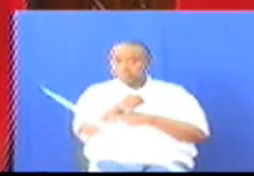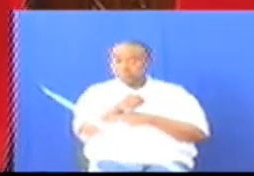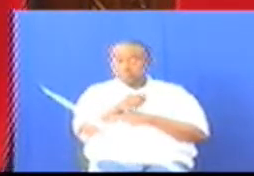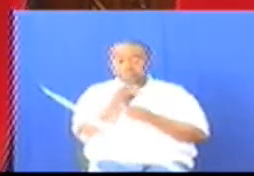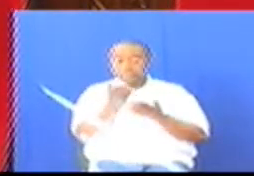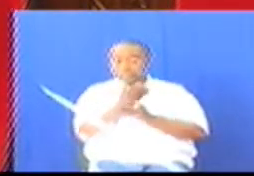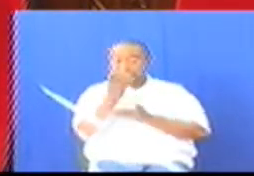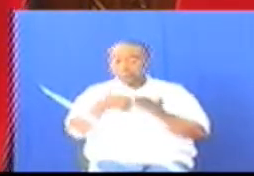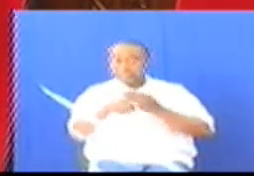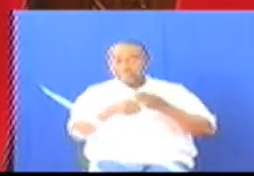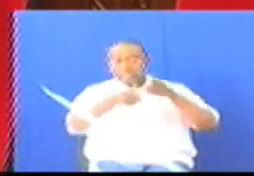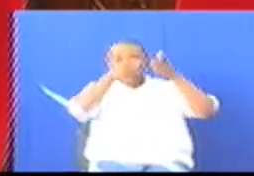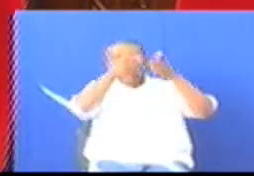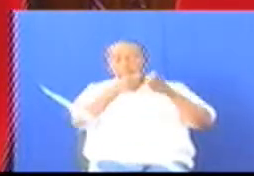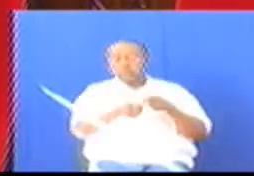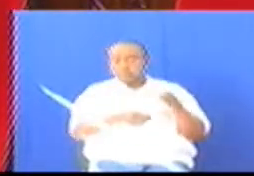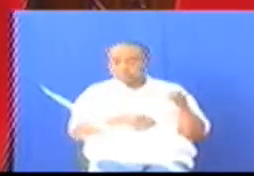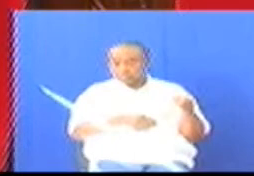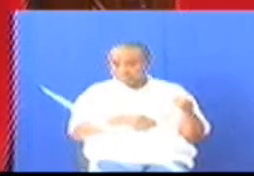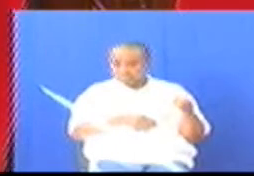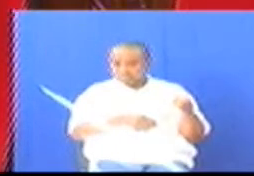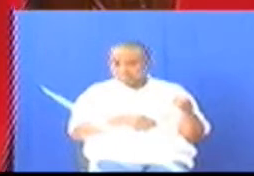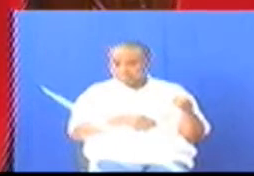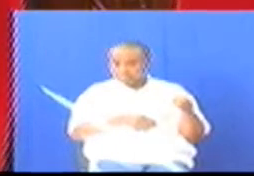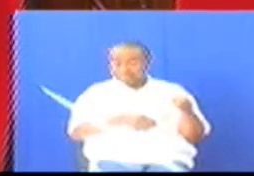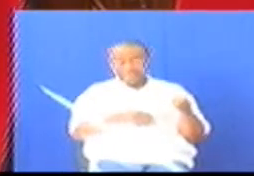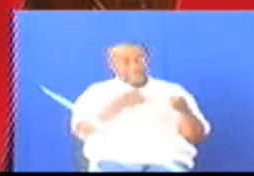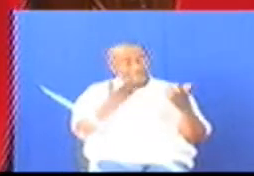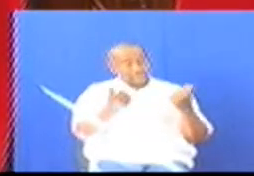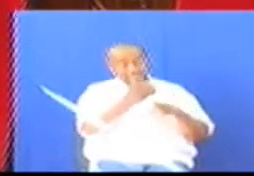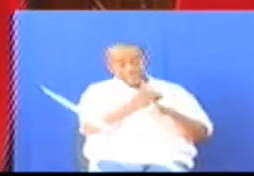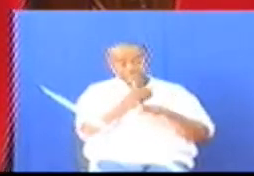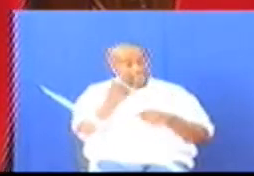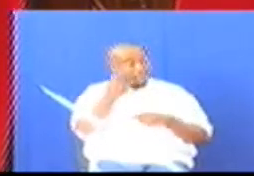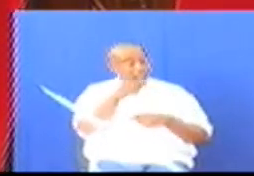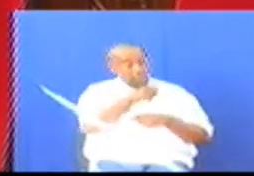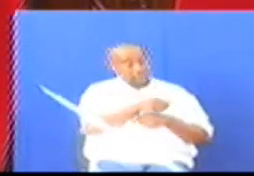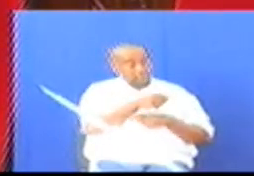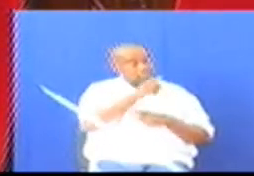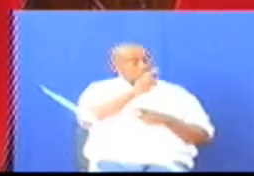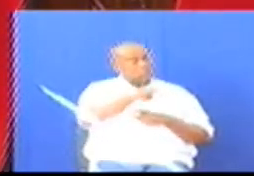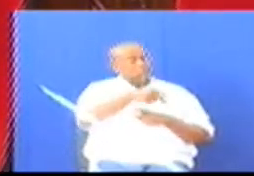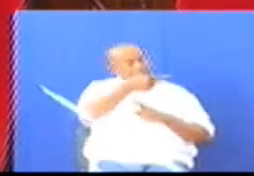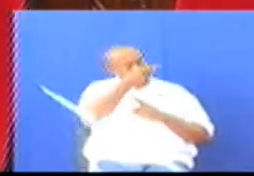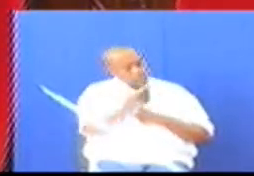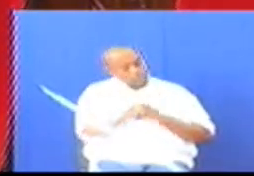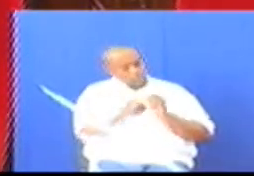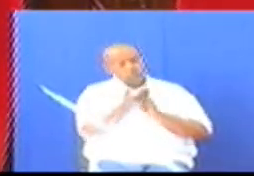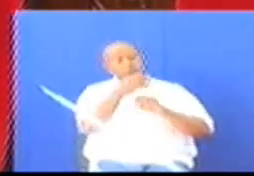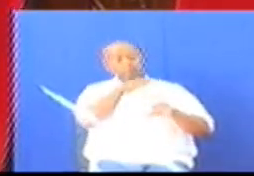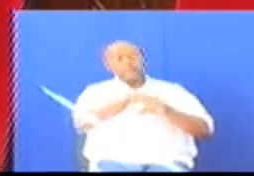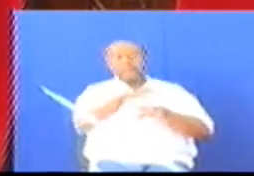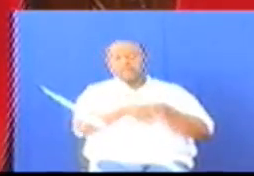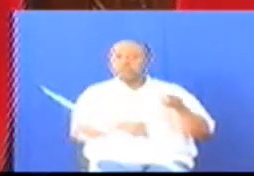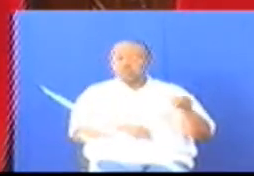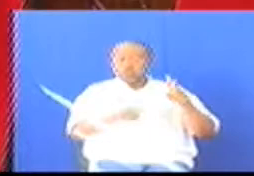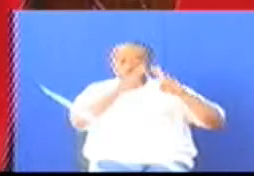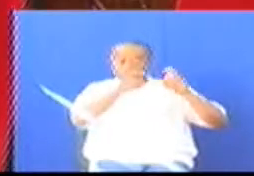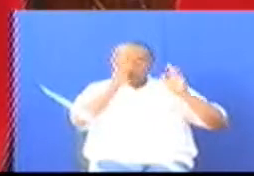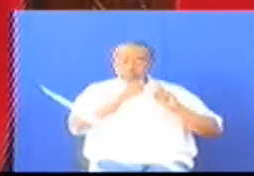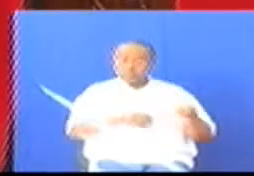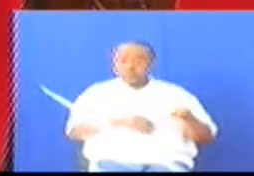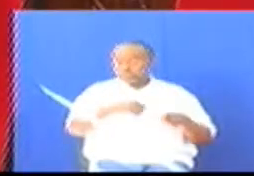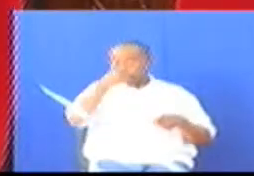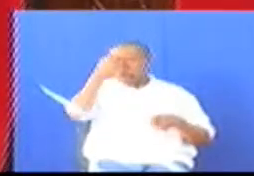account ya payable balance, ambayo pia TTCL wameshindwa kutoa maelezo kwa CAG, na ndio maana